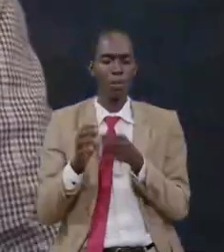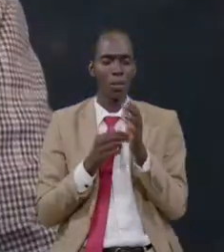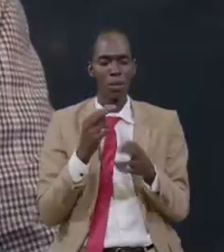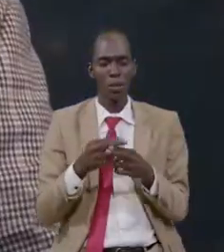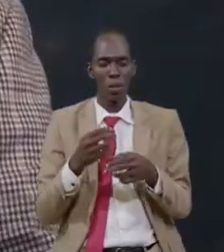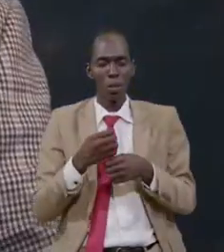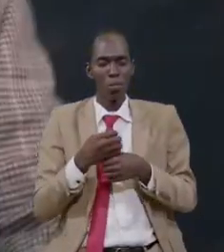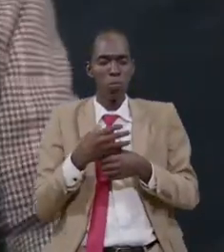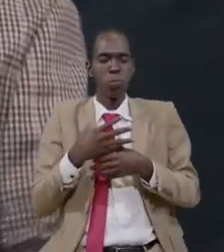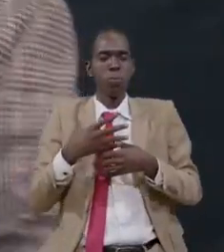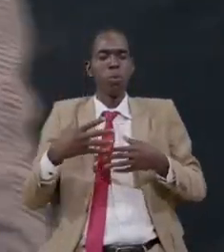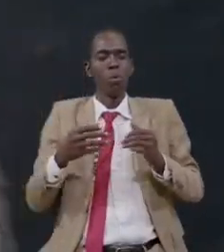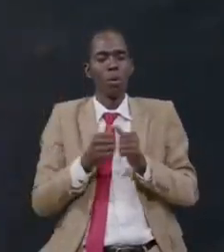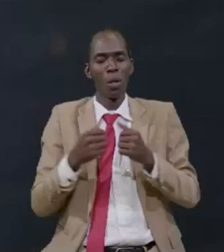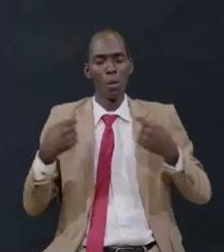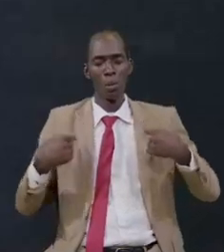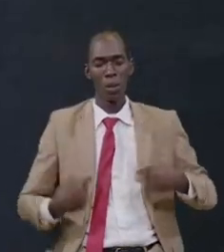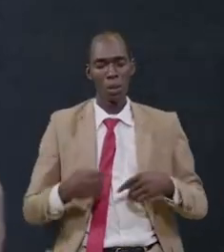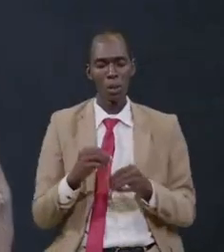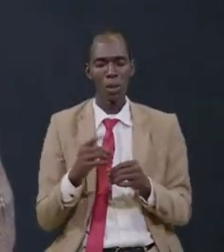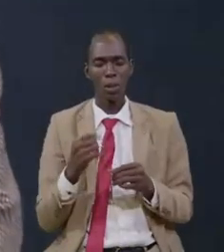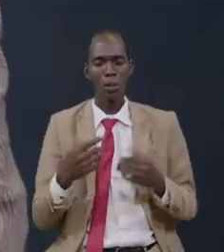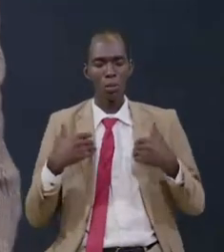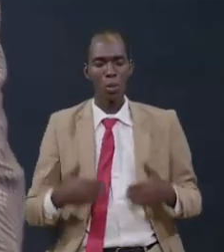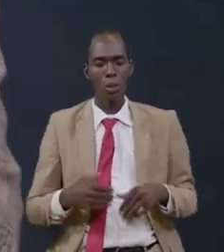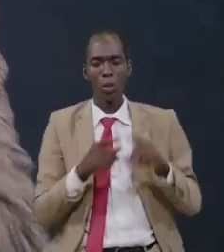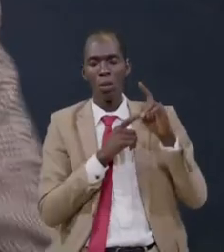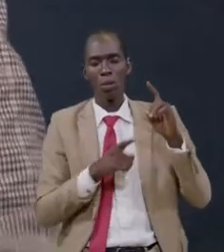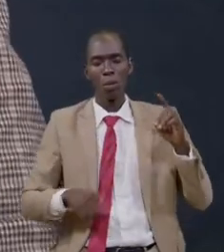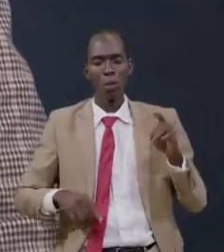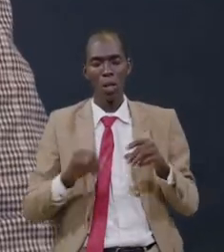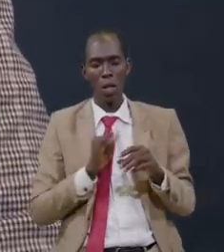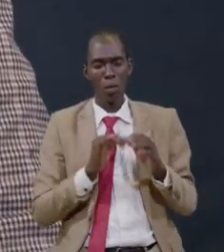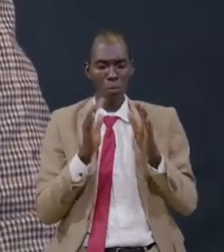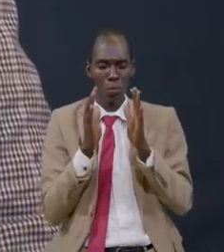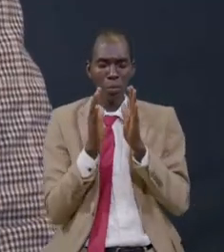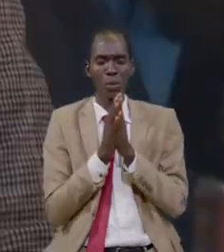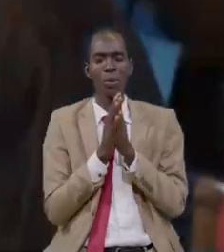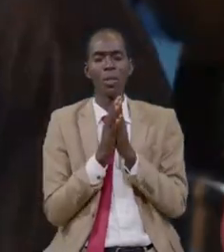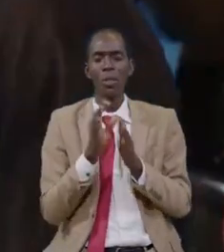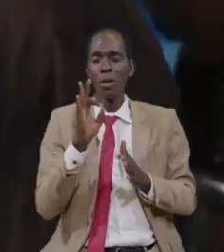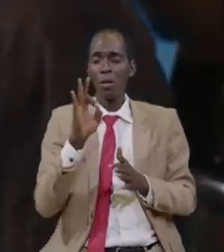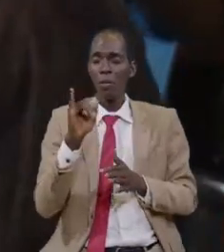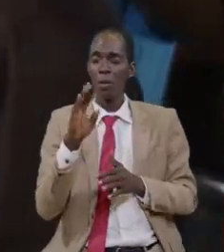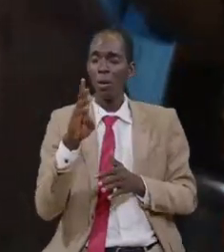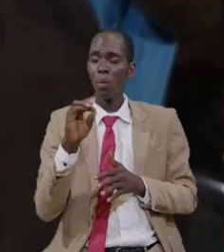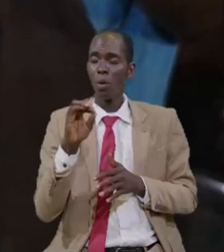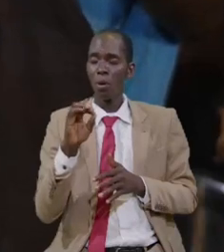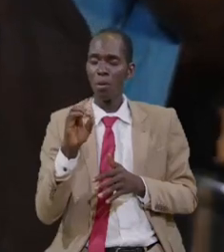Enflement, avec douleur, dans le corps, Seigneur, je prie, fibrome, sors au nom de